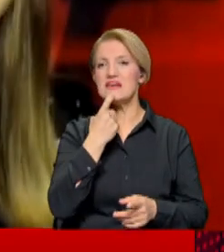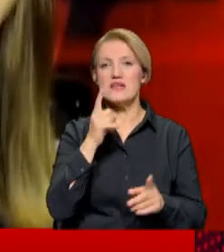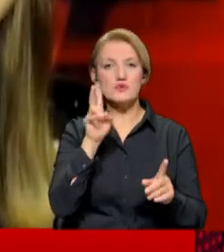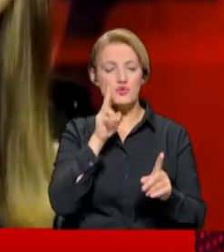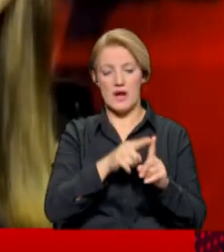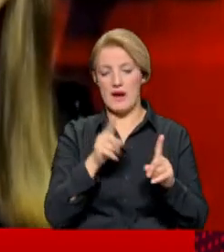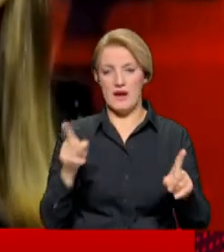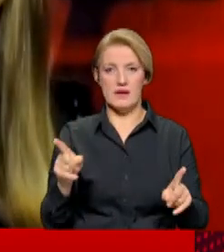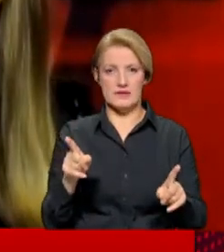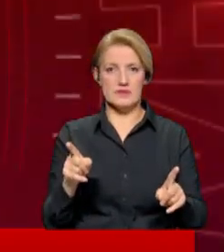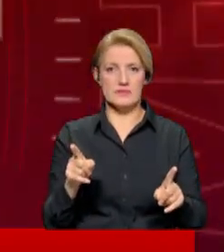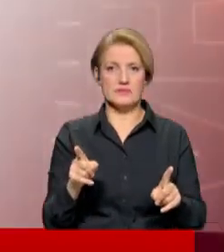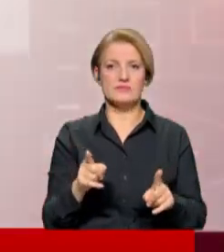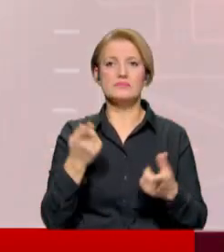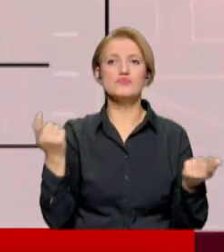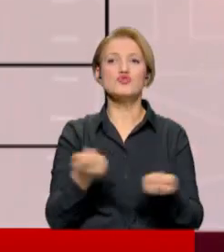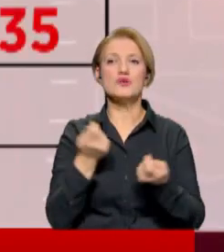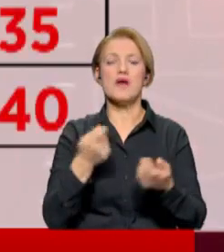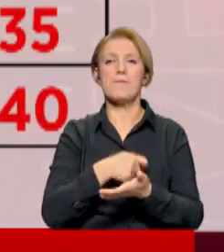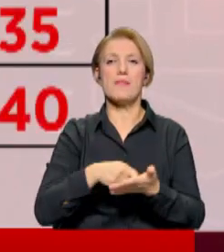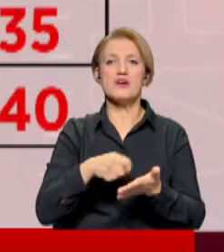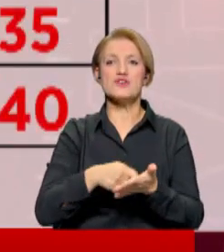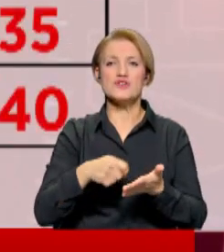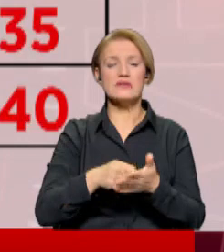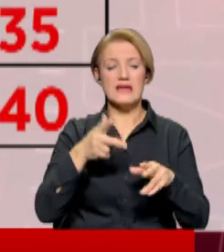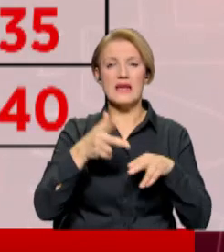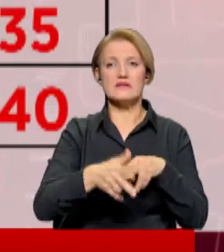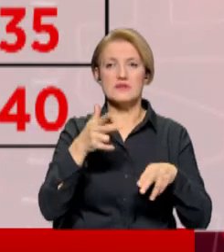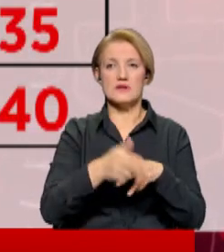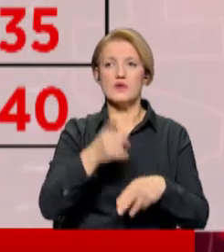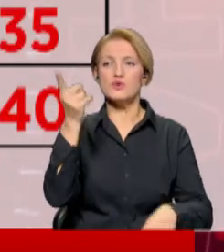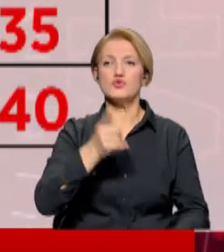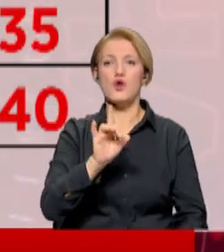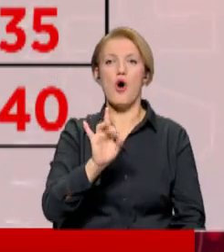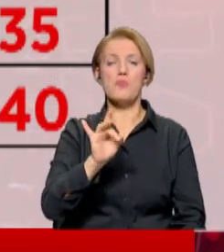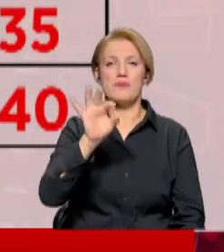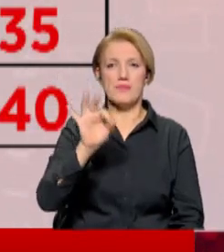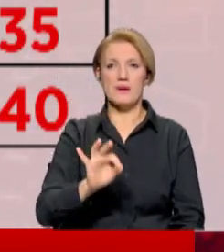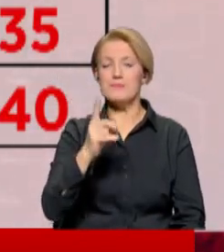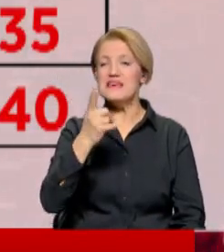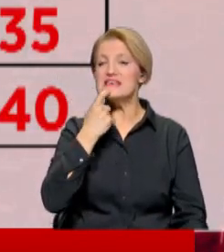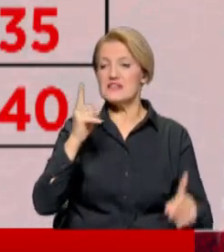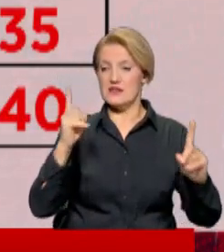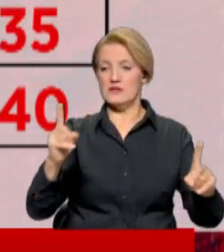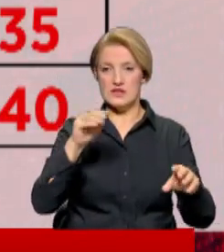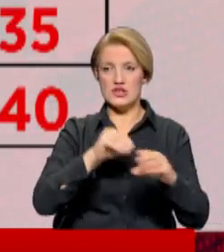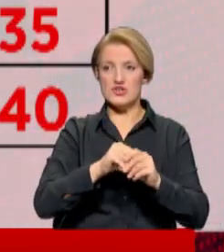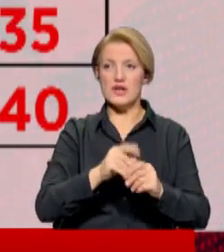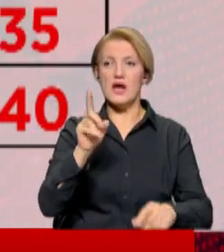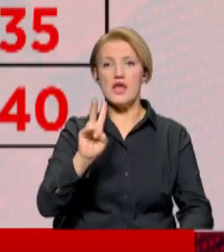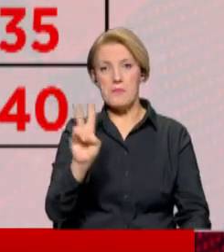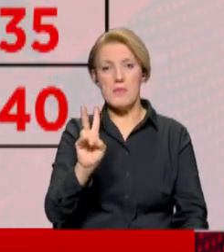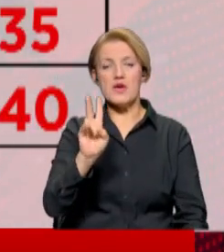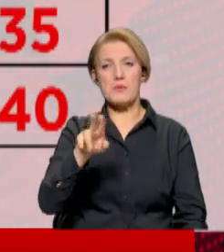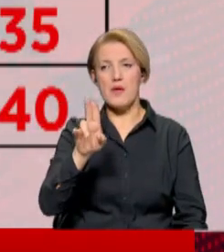yüzde 27'ye girmemesi lazım çalışanın maaşından vergi kesintisi %15'te başlıyor yıl içinde yüzde 40'a kadar çıkıyor